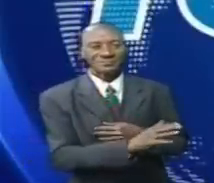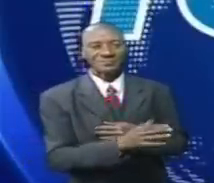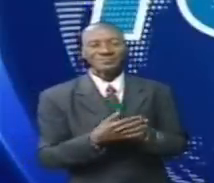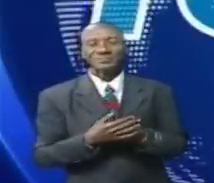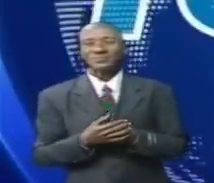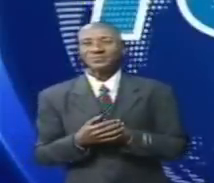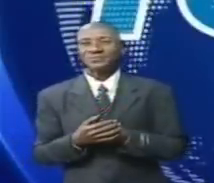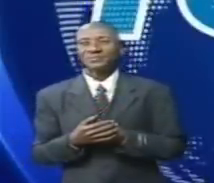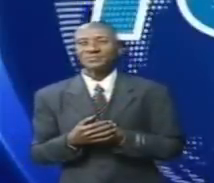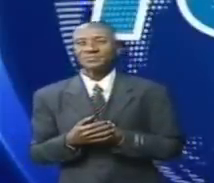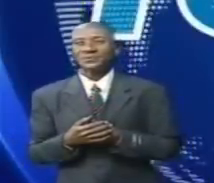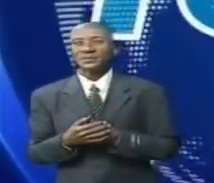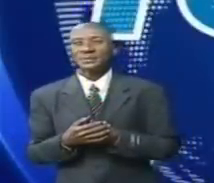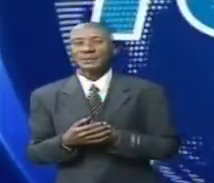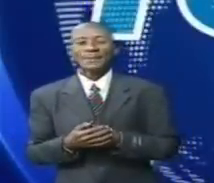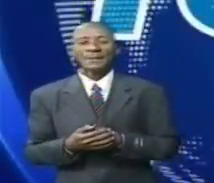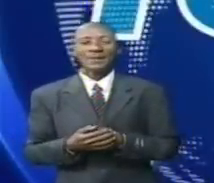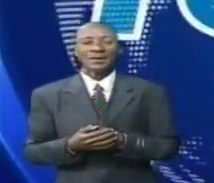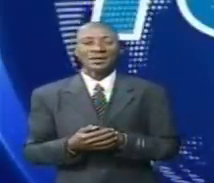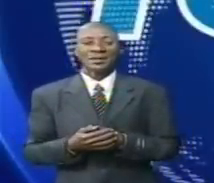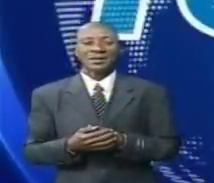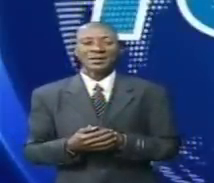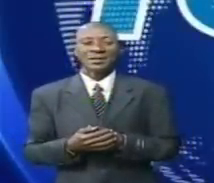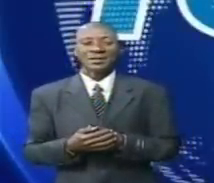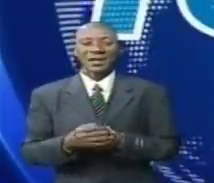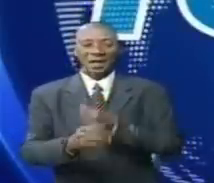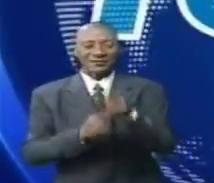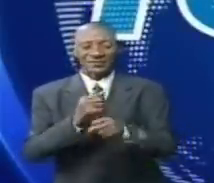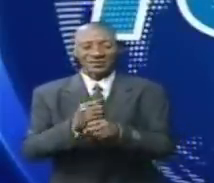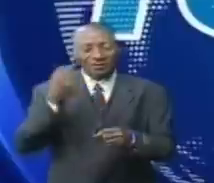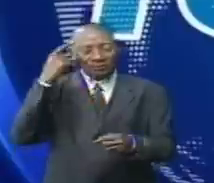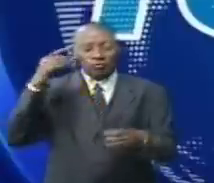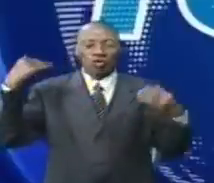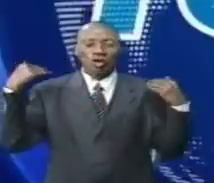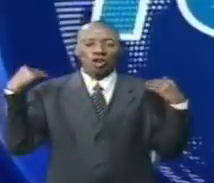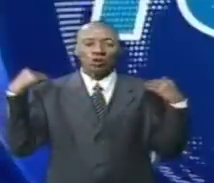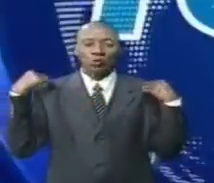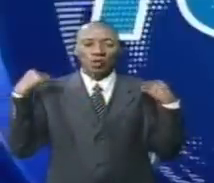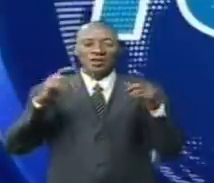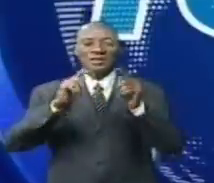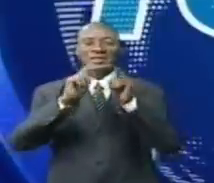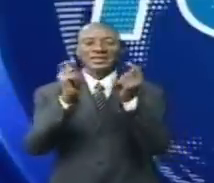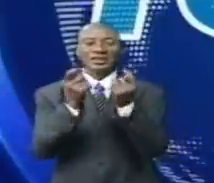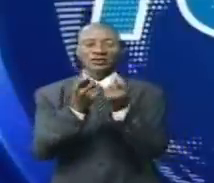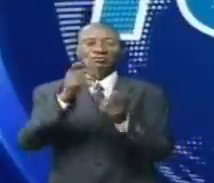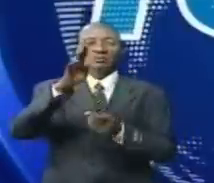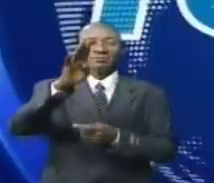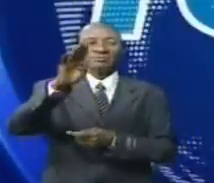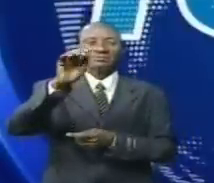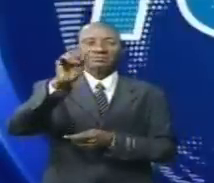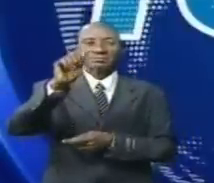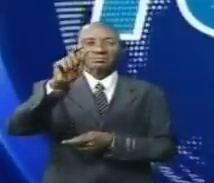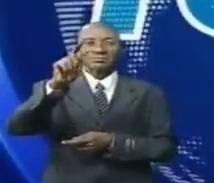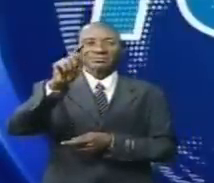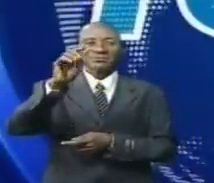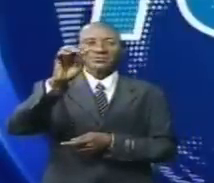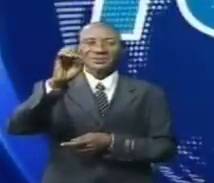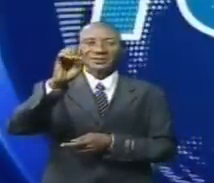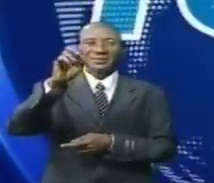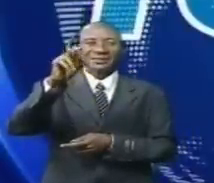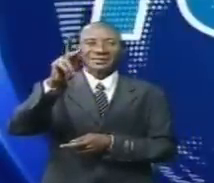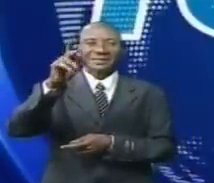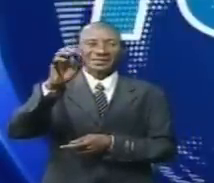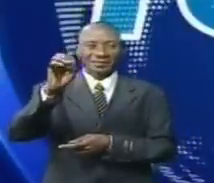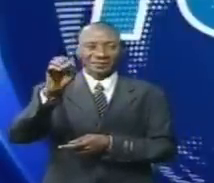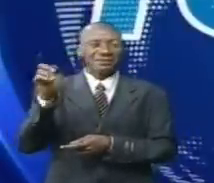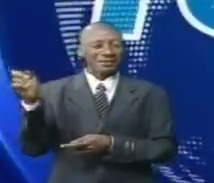des Bateke dans le district de Lubudi, province du Lualaba, situé à 200 km au nord-ouest de la ville de Lubumbashi. Le ministre